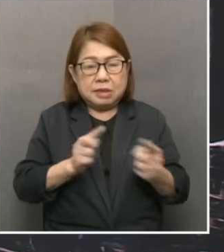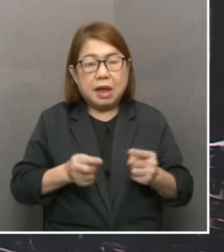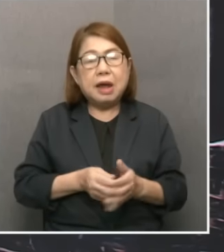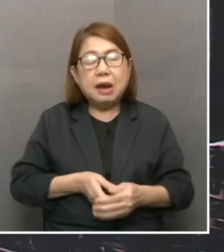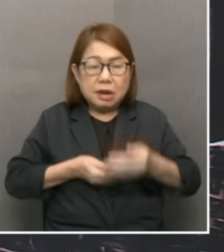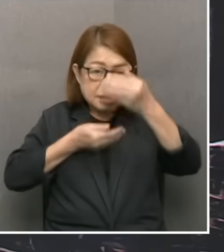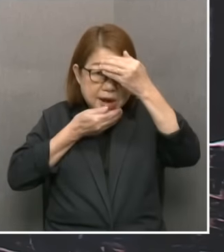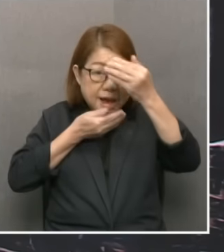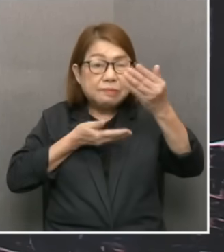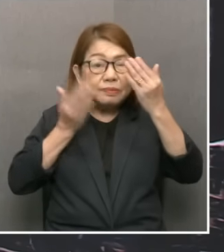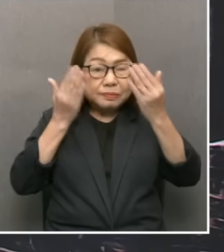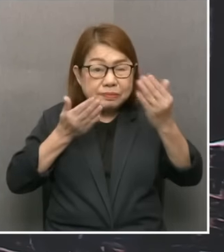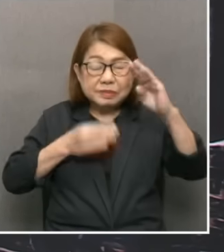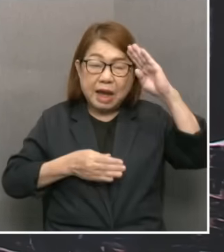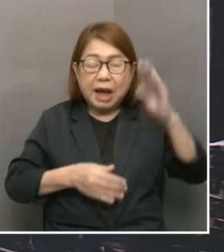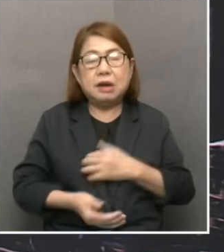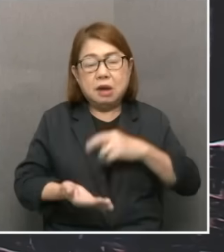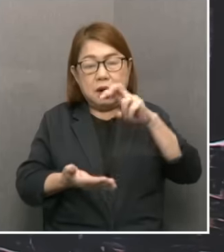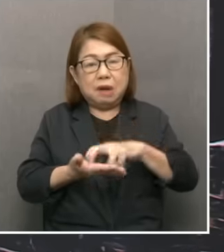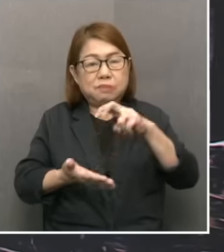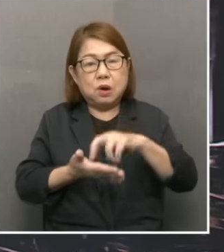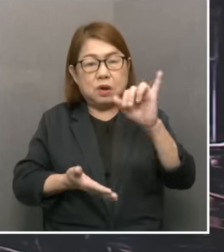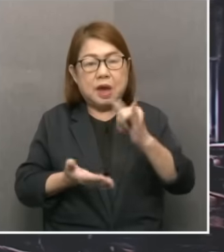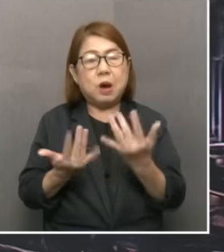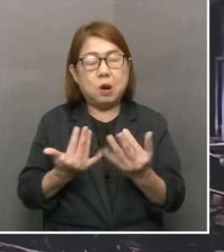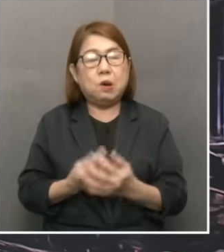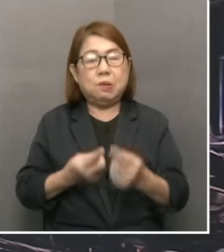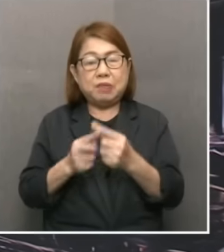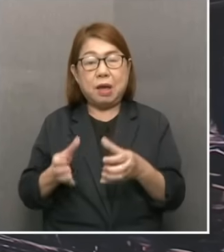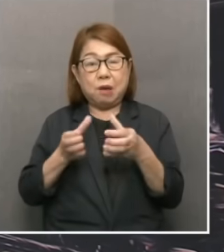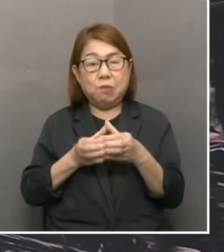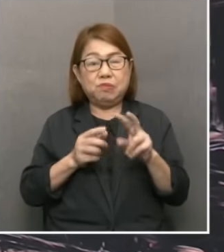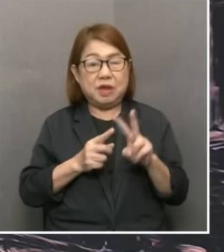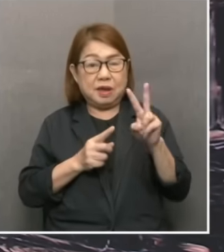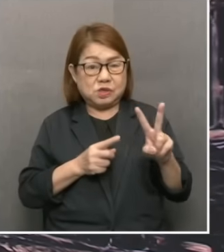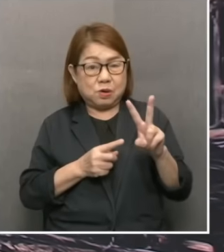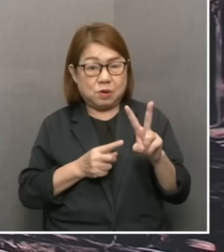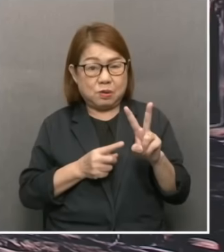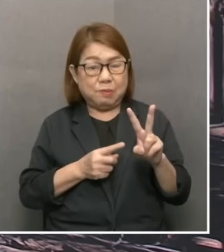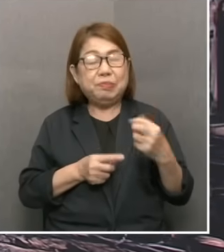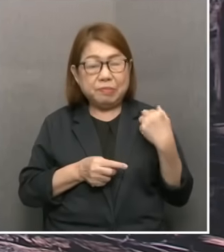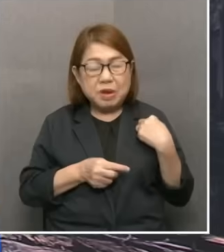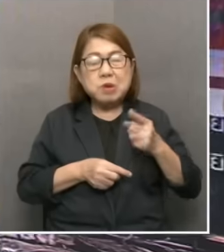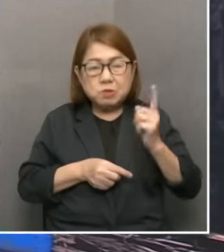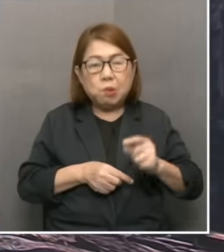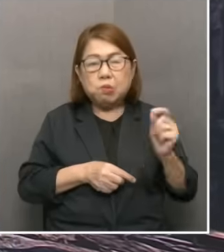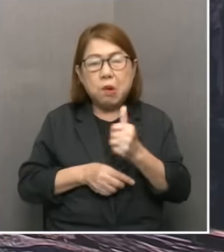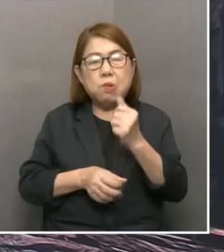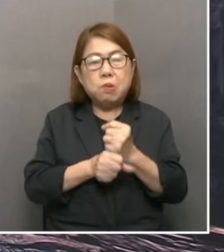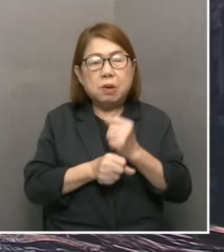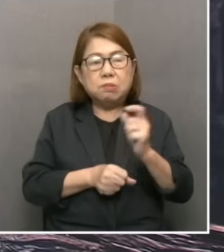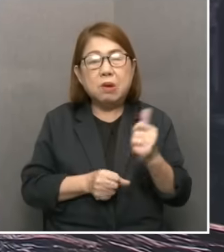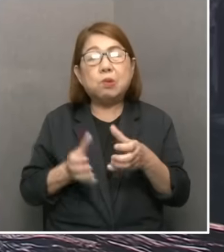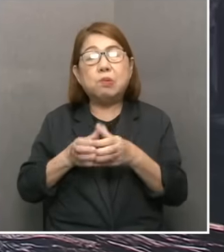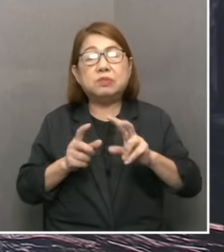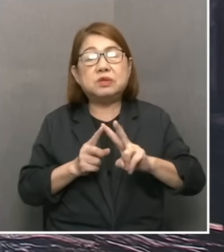ฮามาสตอนนี้ต้องรอก่อนนะคะส่วนคณะทำงานของไทยอีก 1ชุดคุณผู้ชมที่ก็ทำงานแข่งกับเวลานะคะก็คือทาง